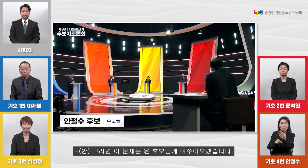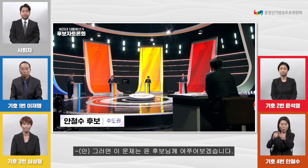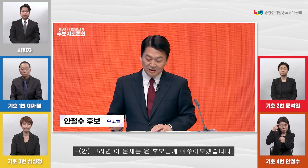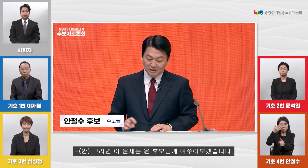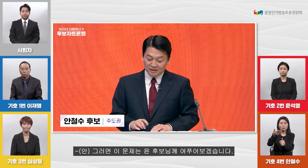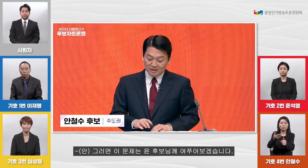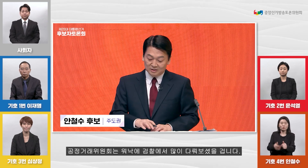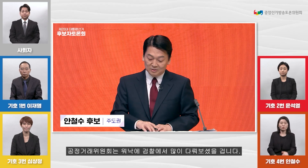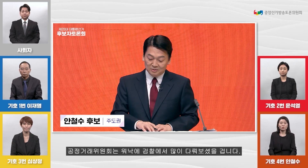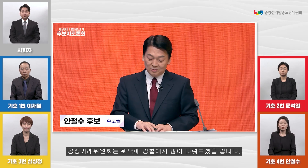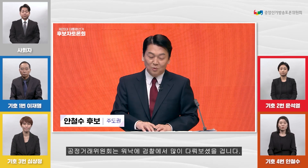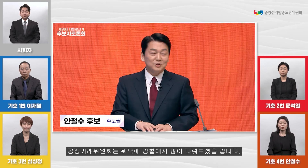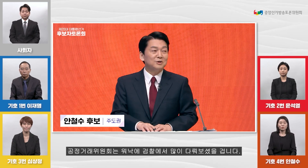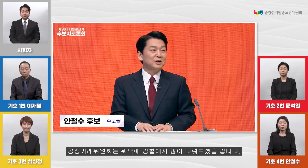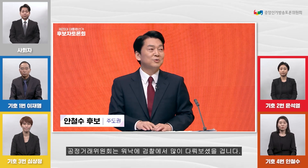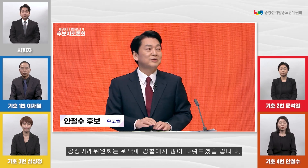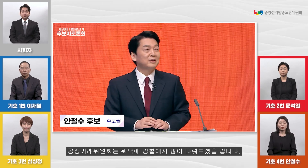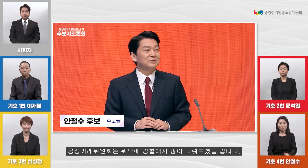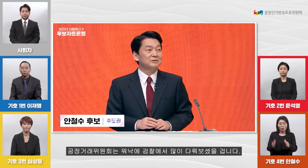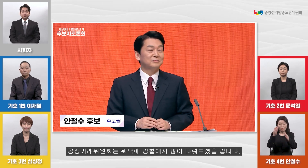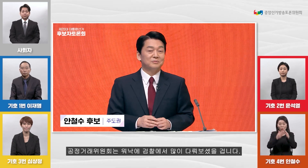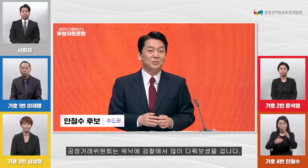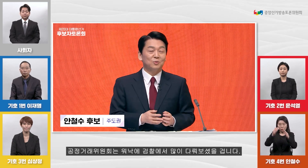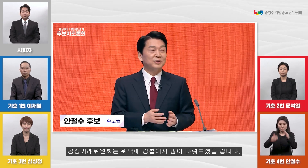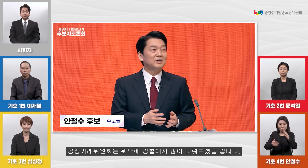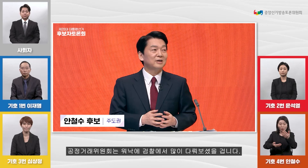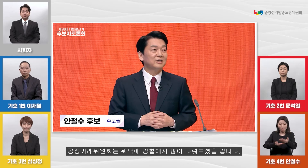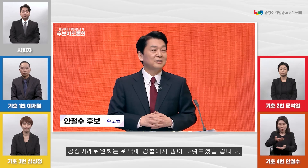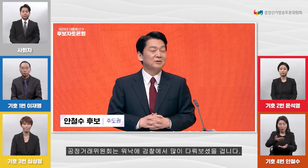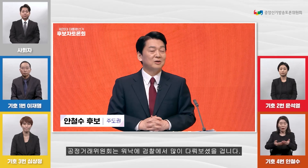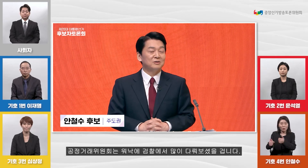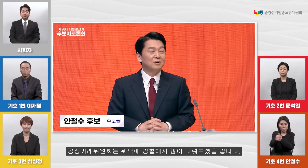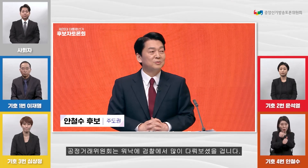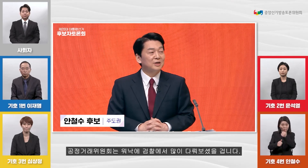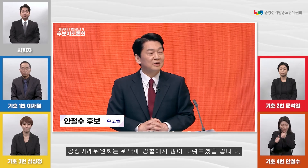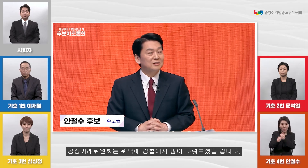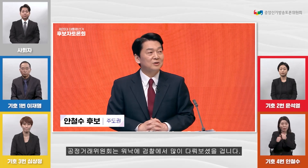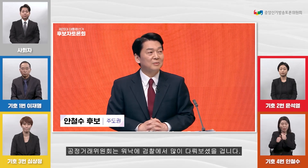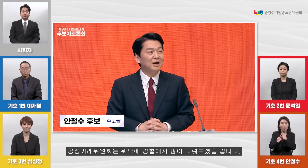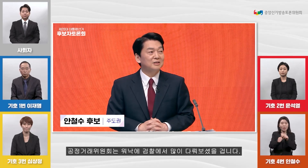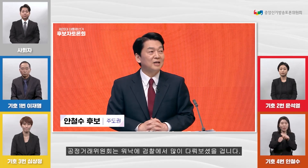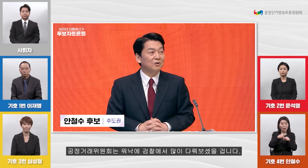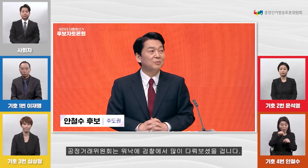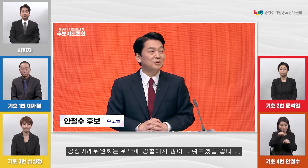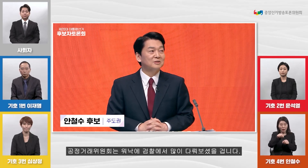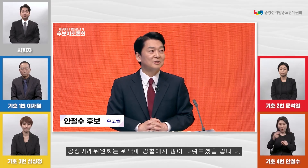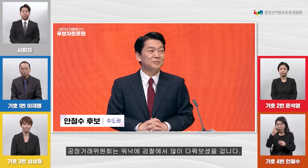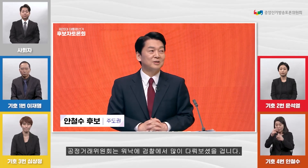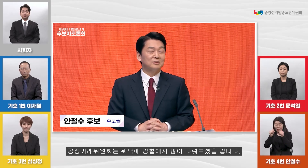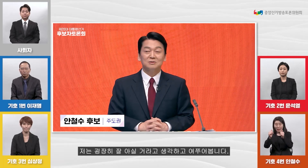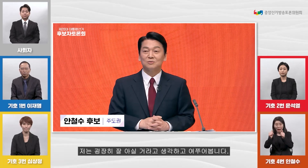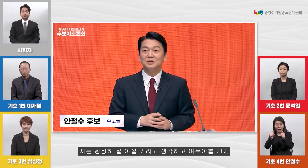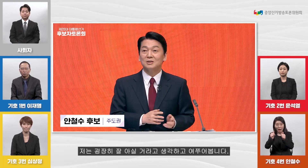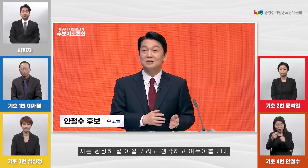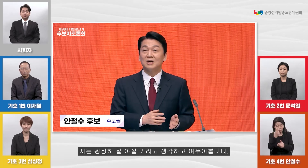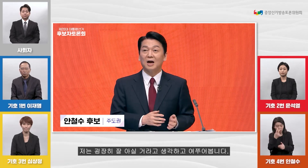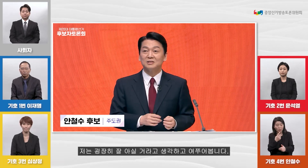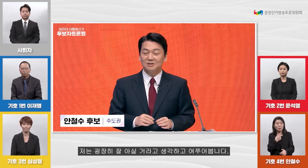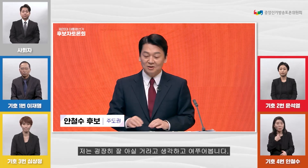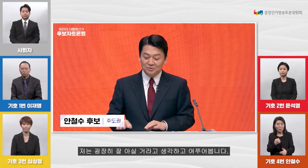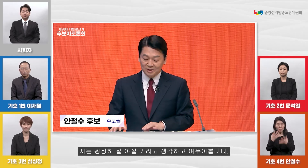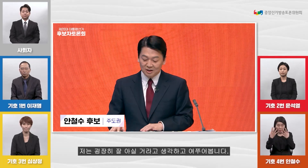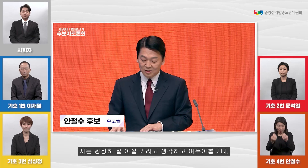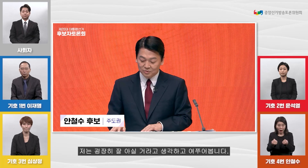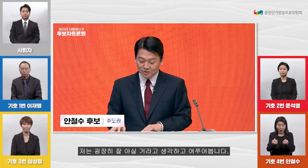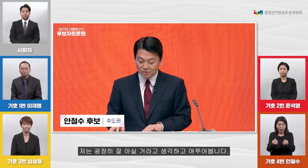여쭙겠습니다. 그 공정거래위원회는 뭐 워낙에 검찰에서 많이 다뤄보셨을 겁니다. 저는 굉장히 잘